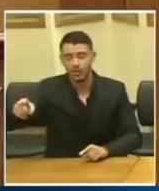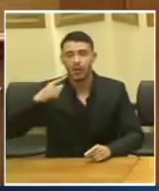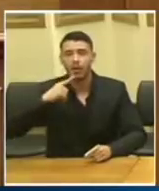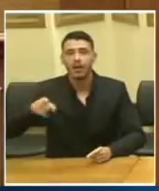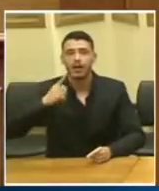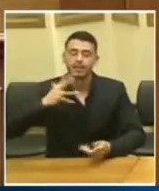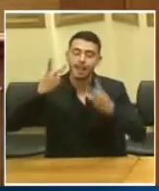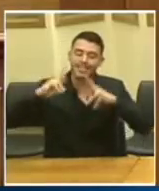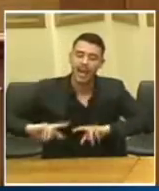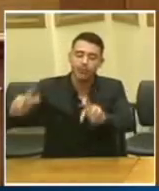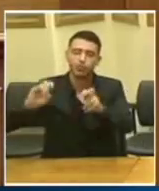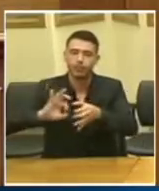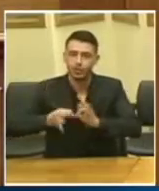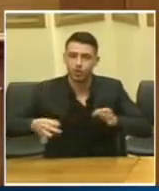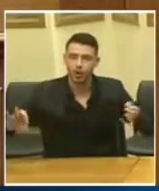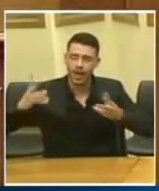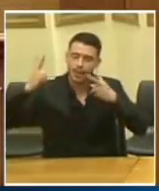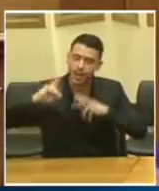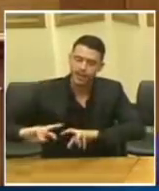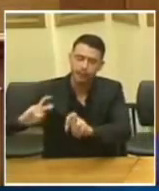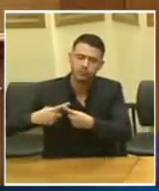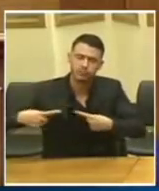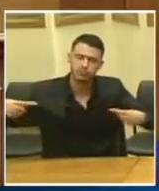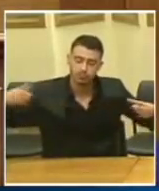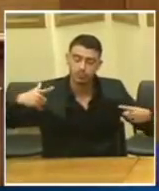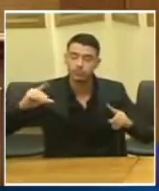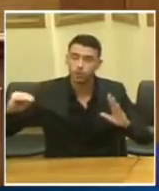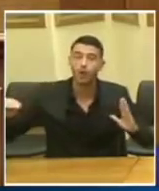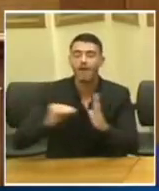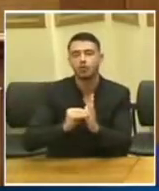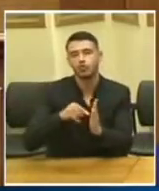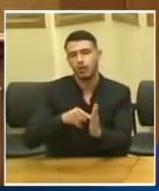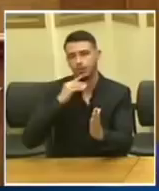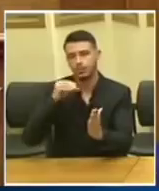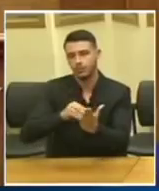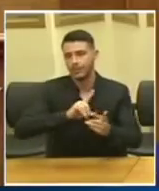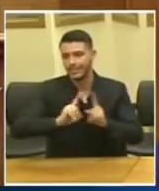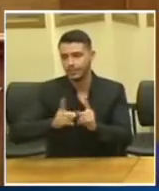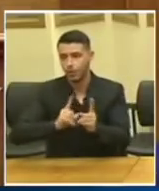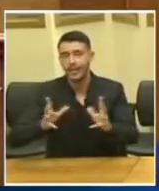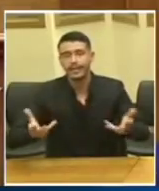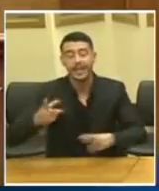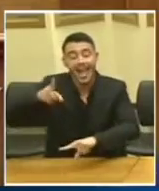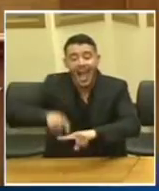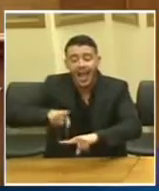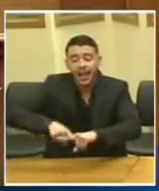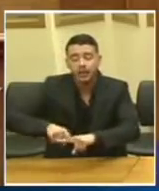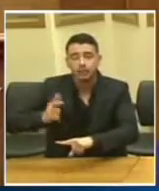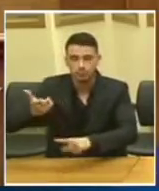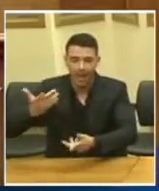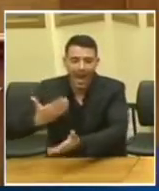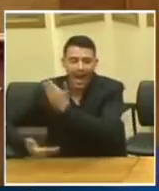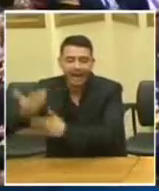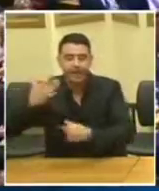μας μέσα από την πλήρη, σαφή και ρητή αναγνώριση της ελληνικότητας της αρχαίας μακεδονικής ιστορικής